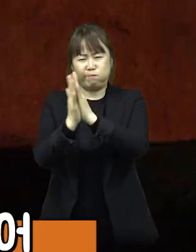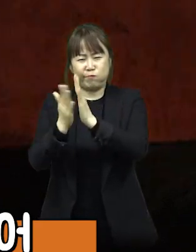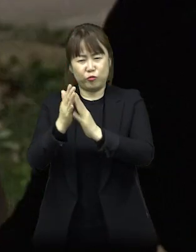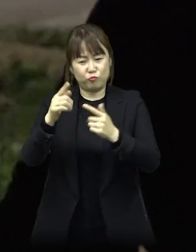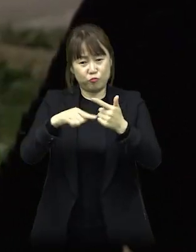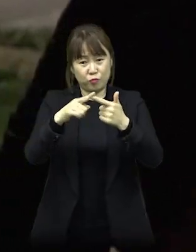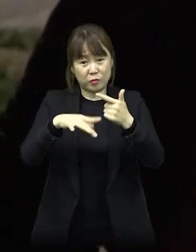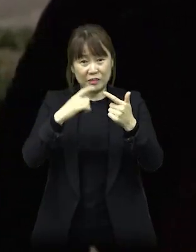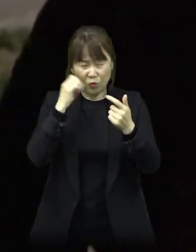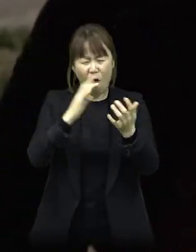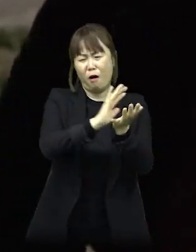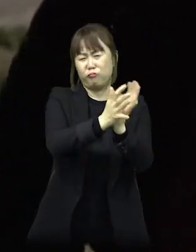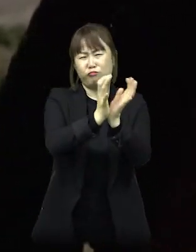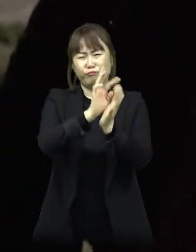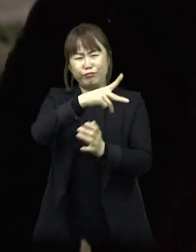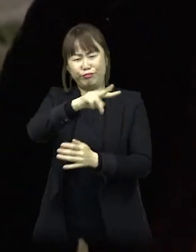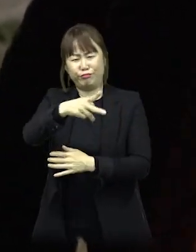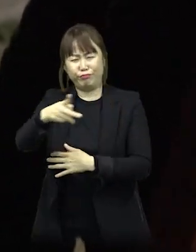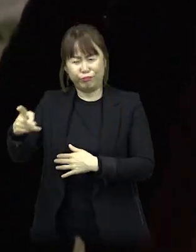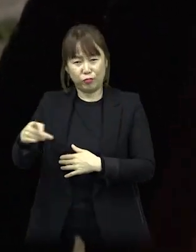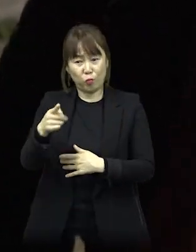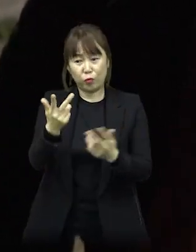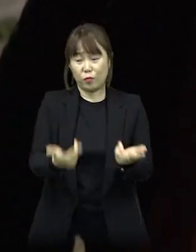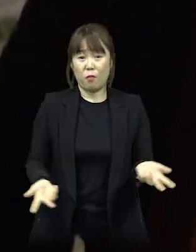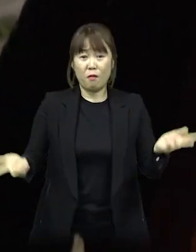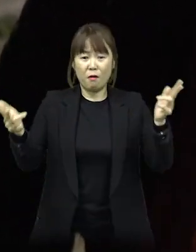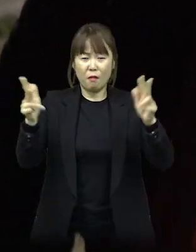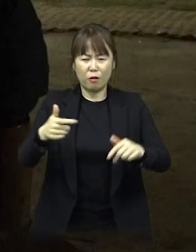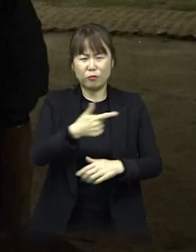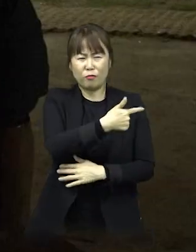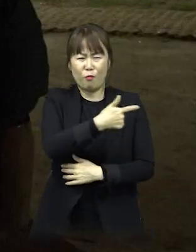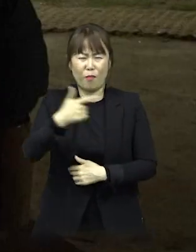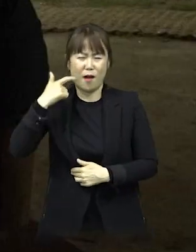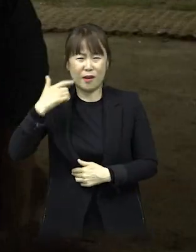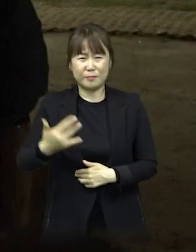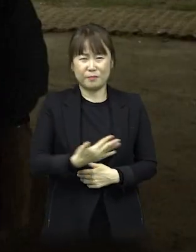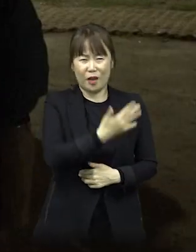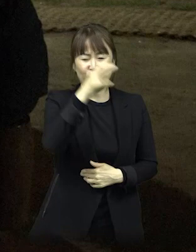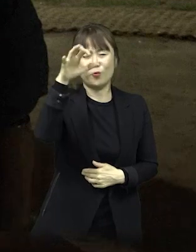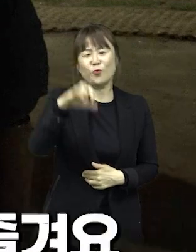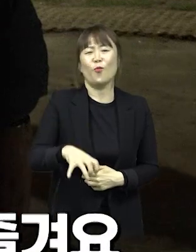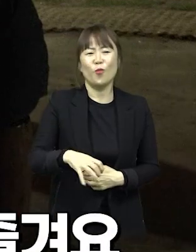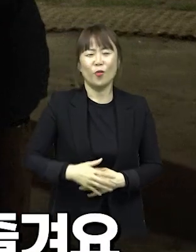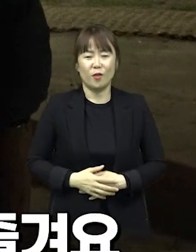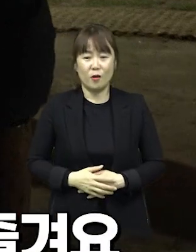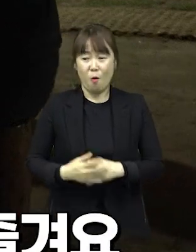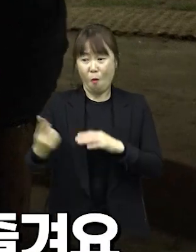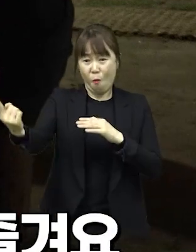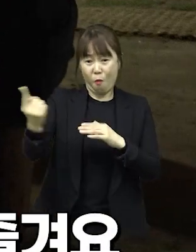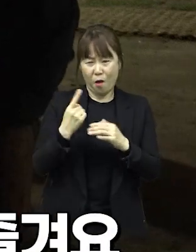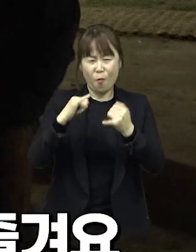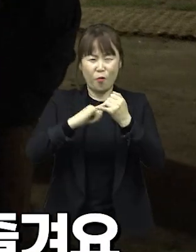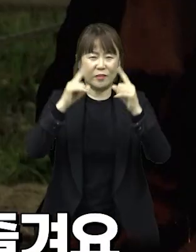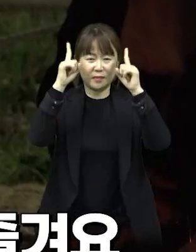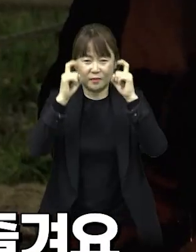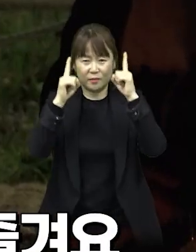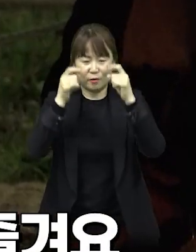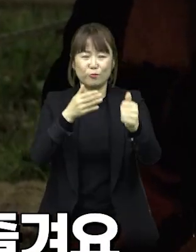등 취식이 가능해 더 즐거운 시간을 보낼 수 있습니다. 타닥타닥 장작이 타는 소리를